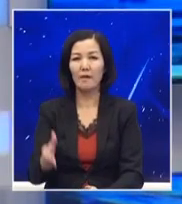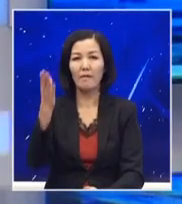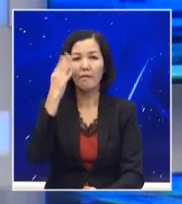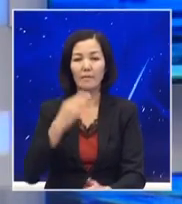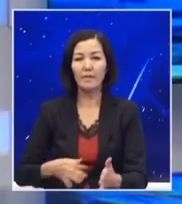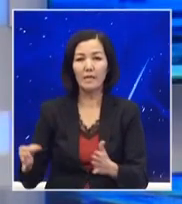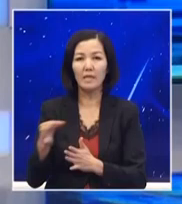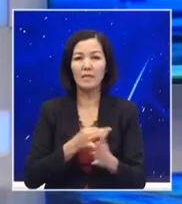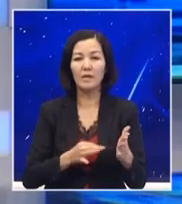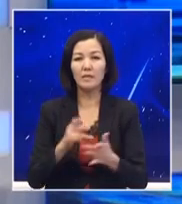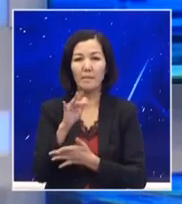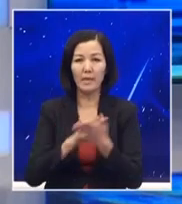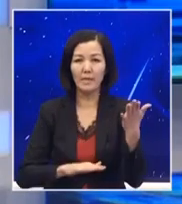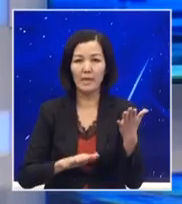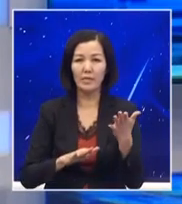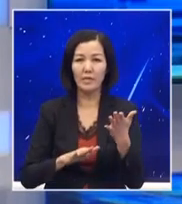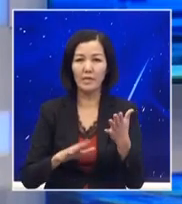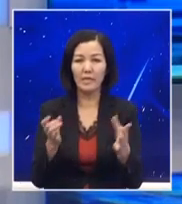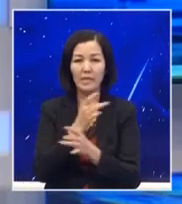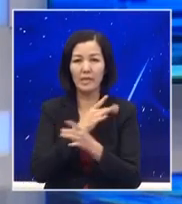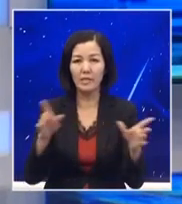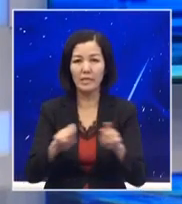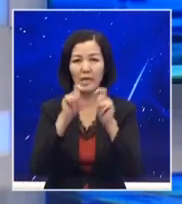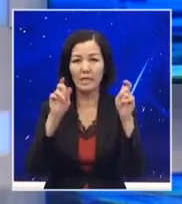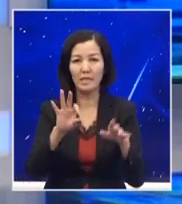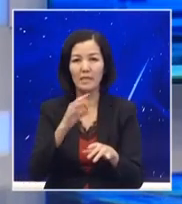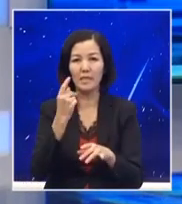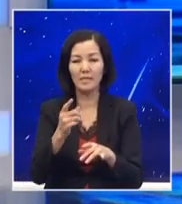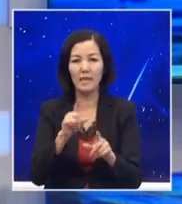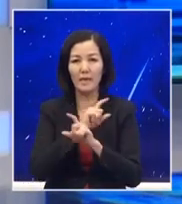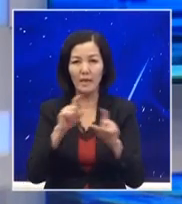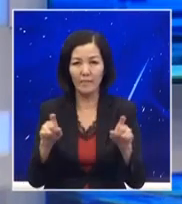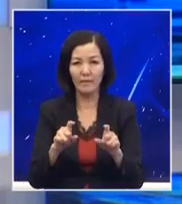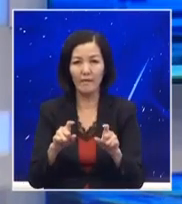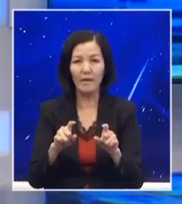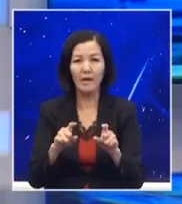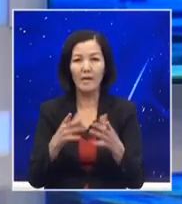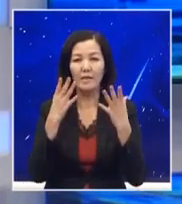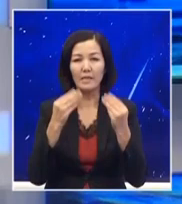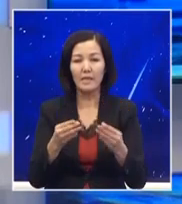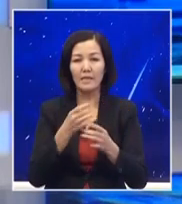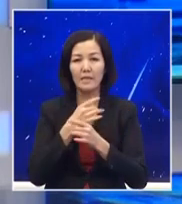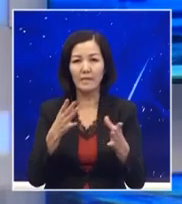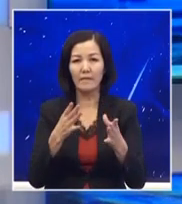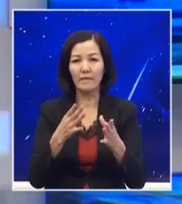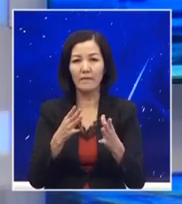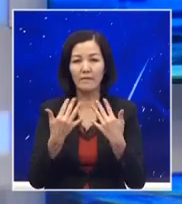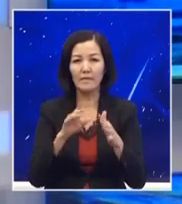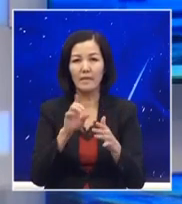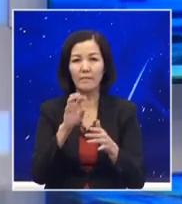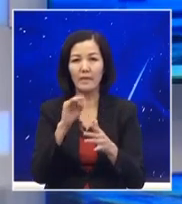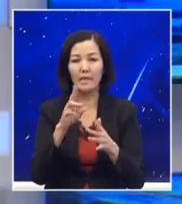В Алматинской области продолжается череда торжественных открытий социальных объектов. В рамках Дня независимости в селе